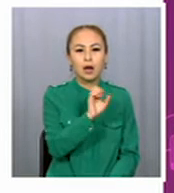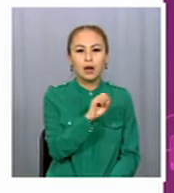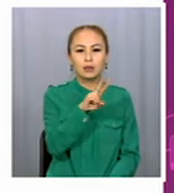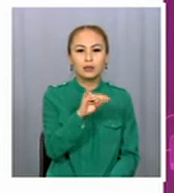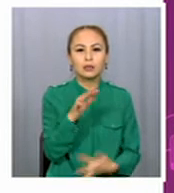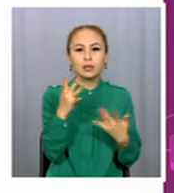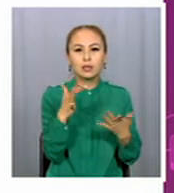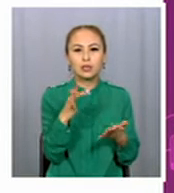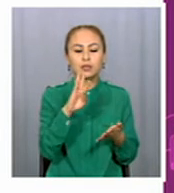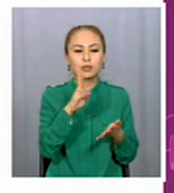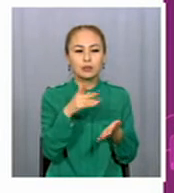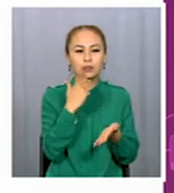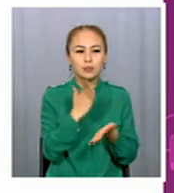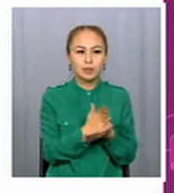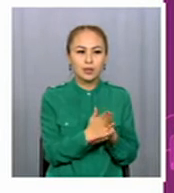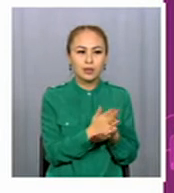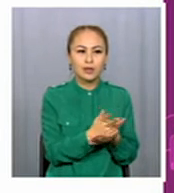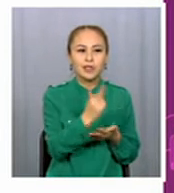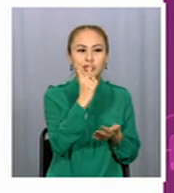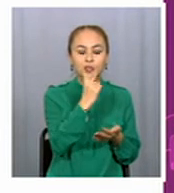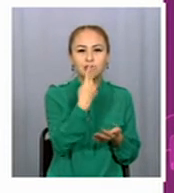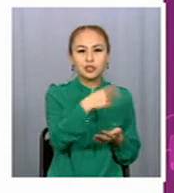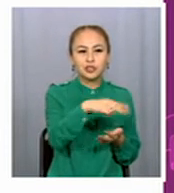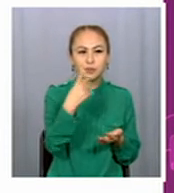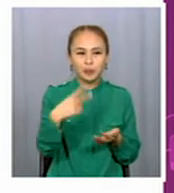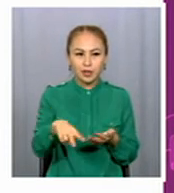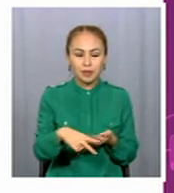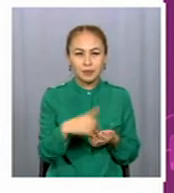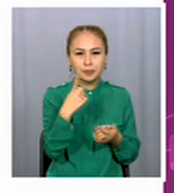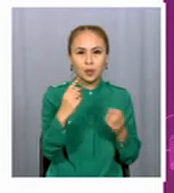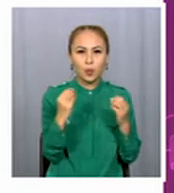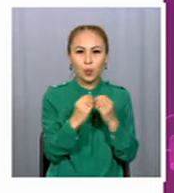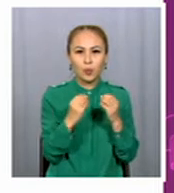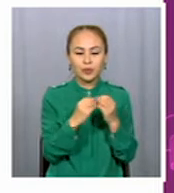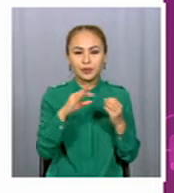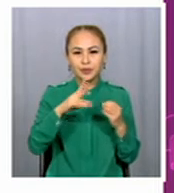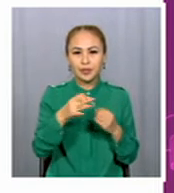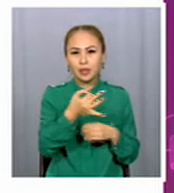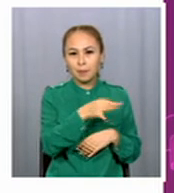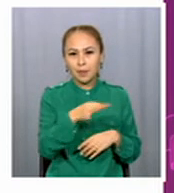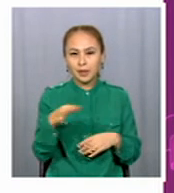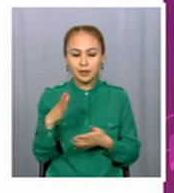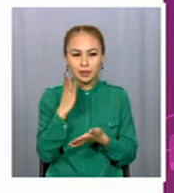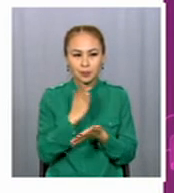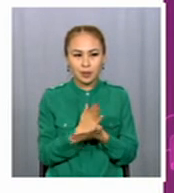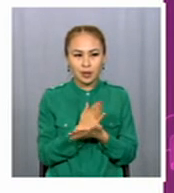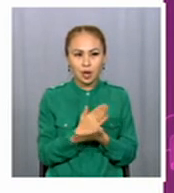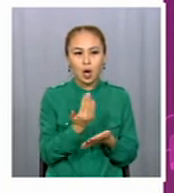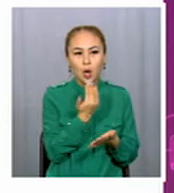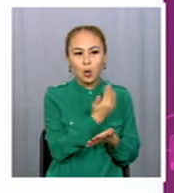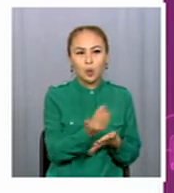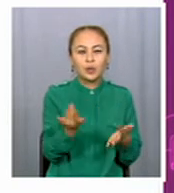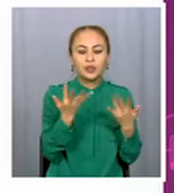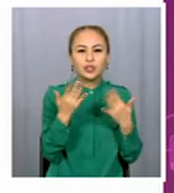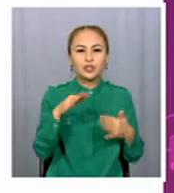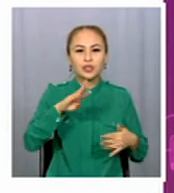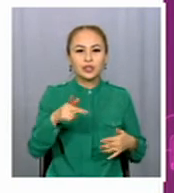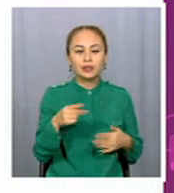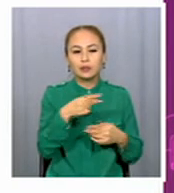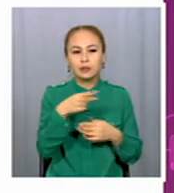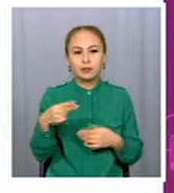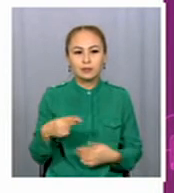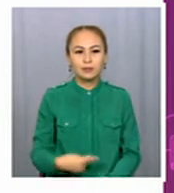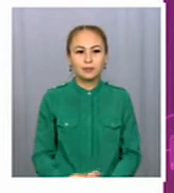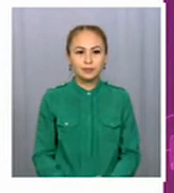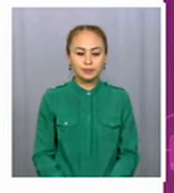бар? 220, 110 теңгелік монета бар. Ол неше теңгеге